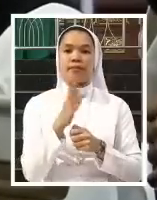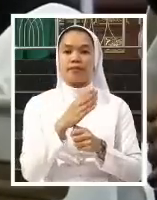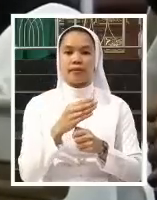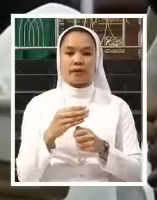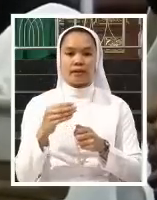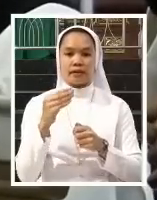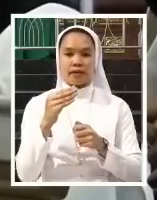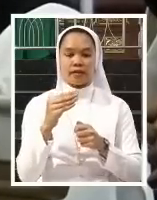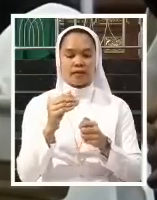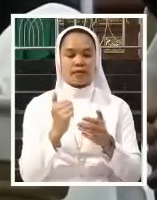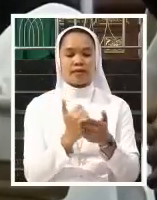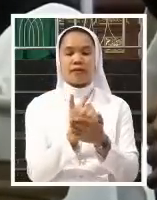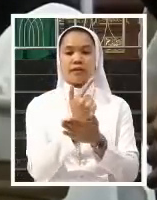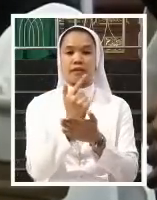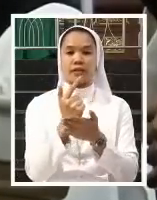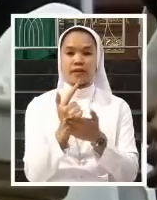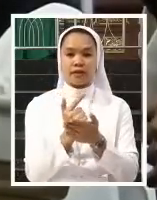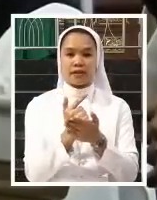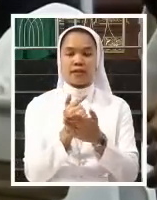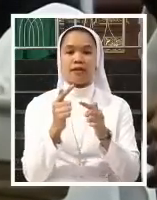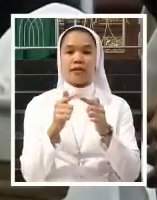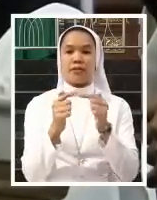pagatod kan Ebanghelyo sa mga dukha.